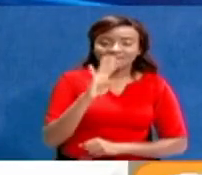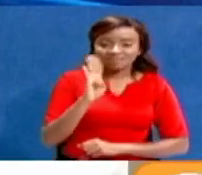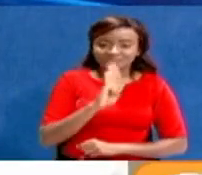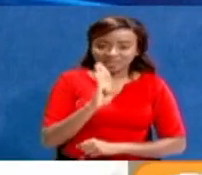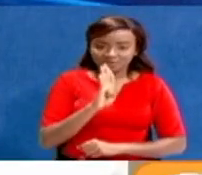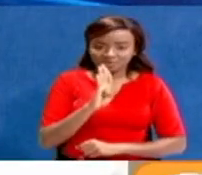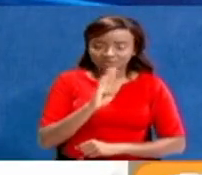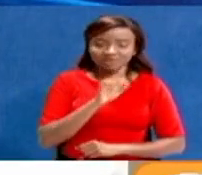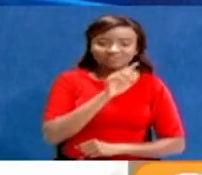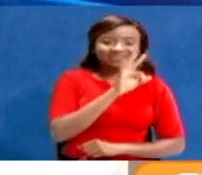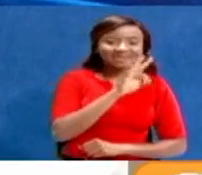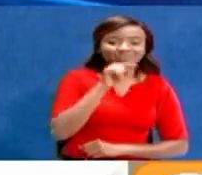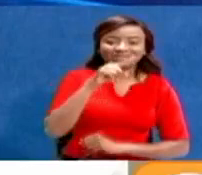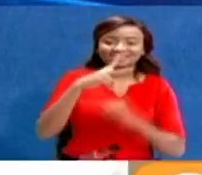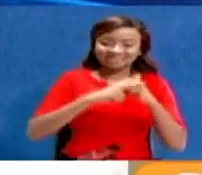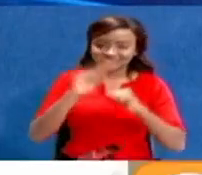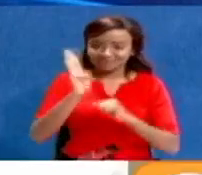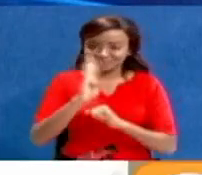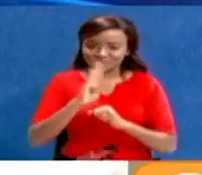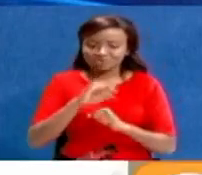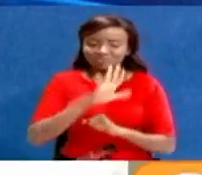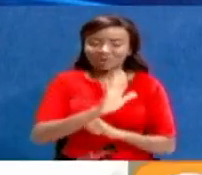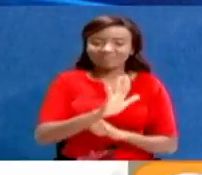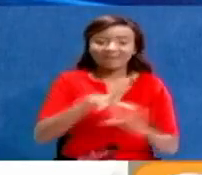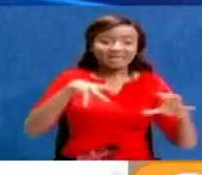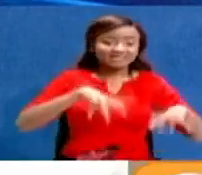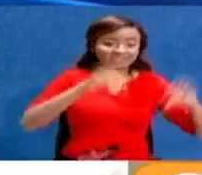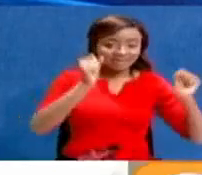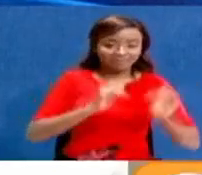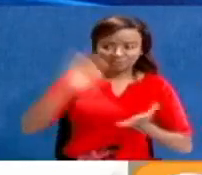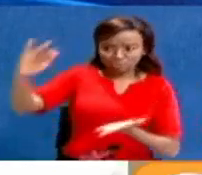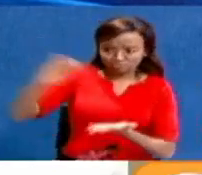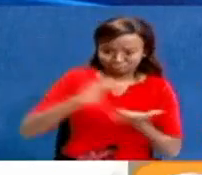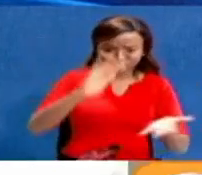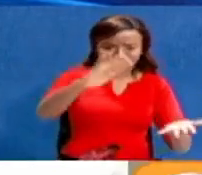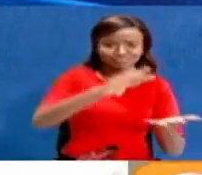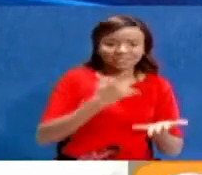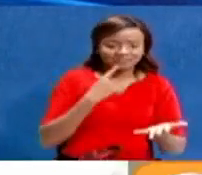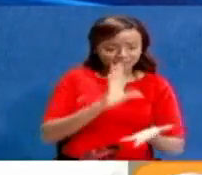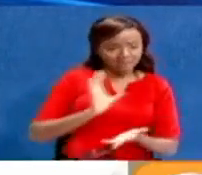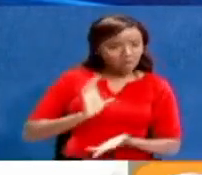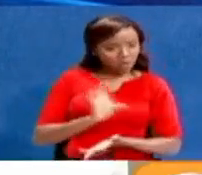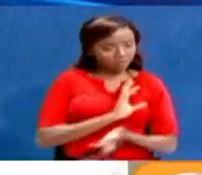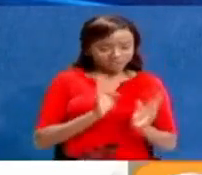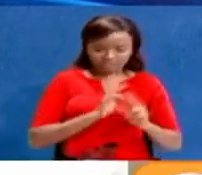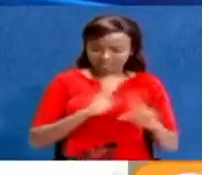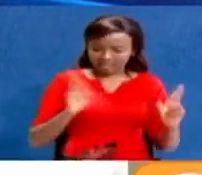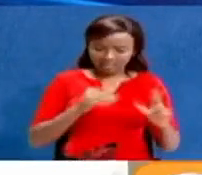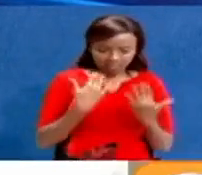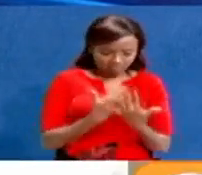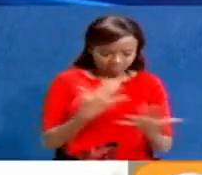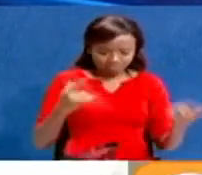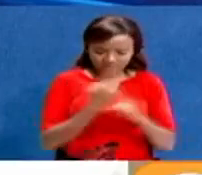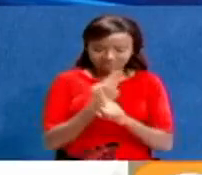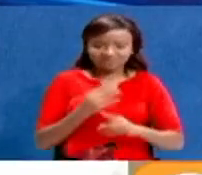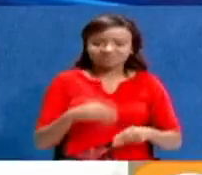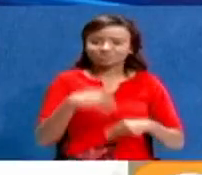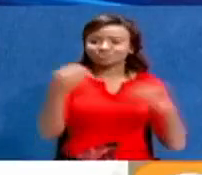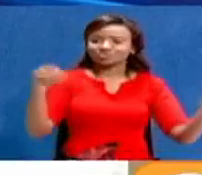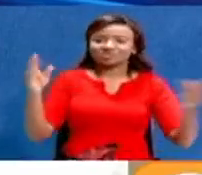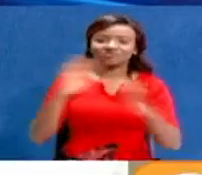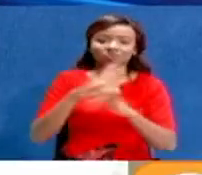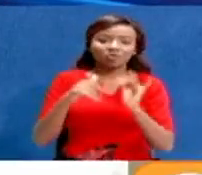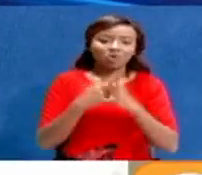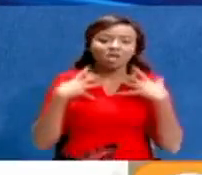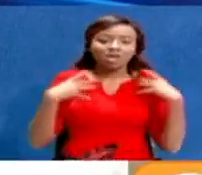Mwenyekiti wa hazina hiyo Jane Karuku leo amepokea mchango zaidi, akisema kuwa kamati hiyo iko tayari kupelekea vifaa vya kuwalinda